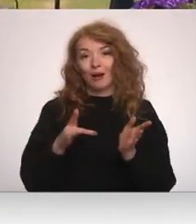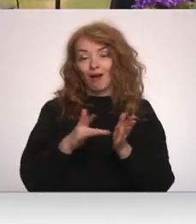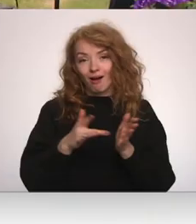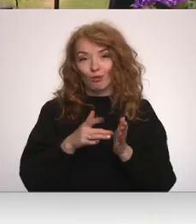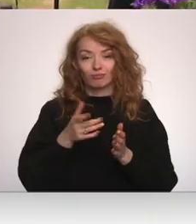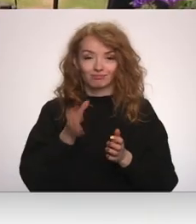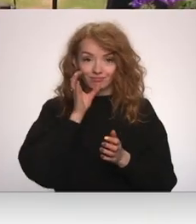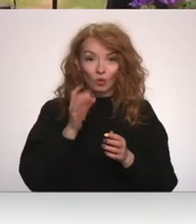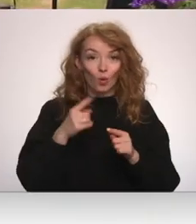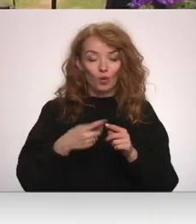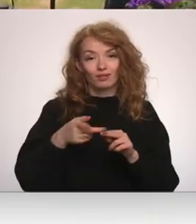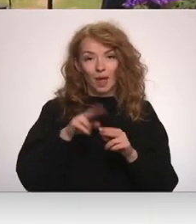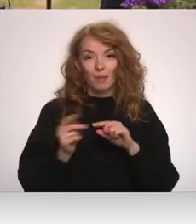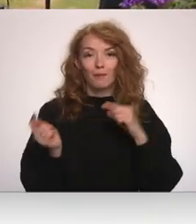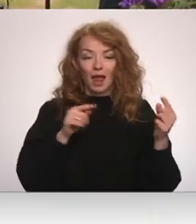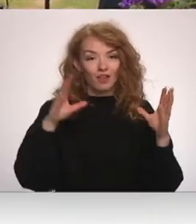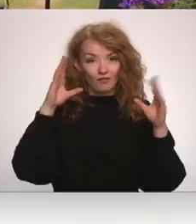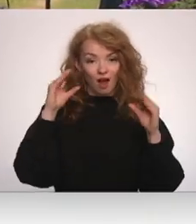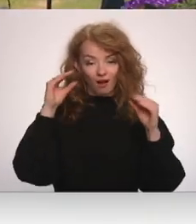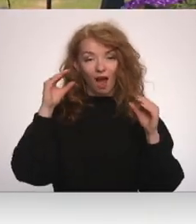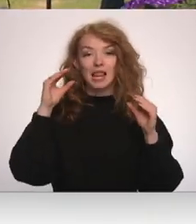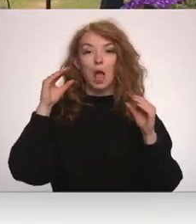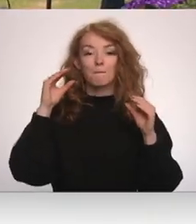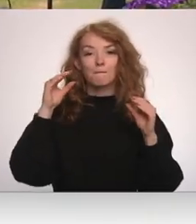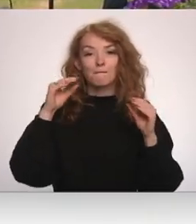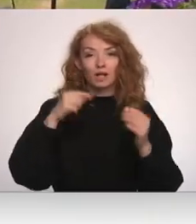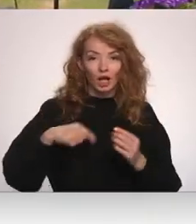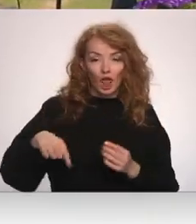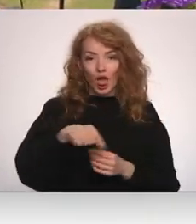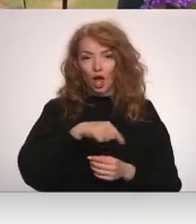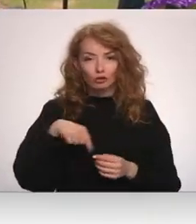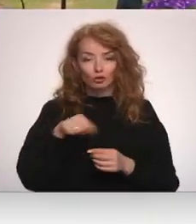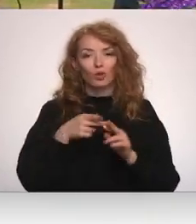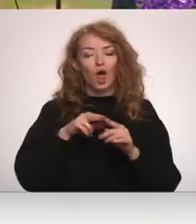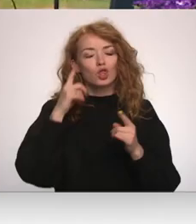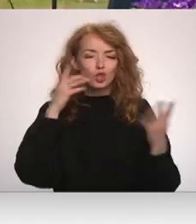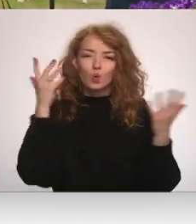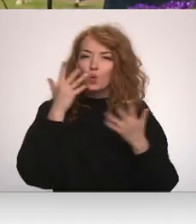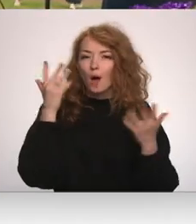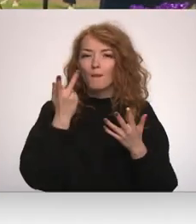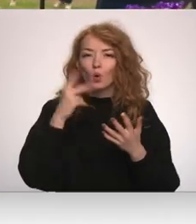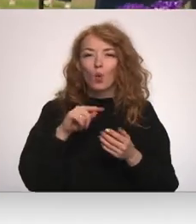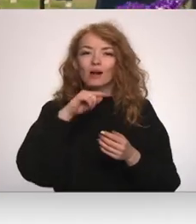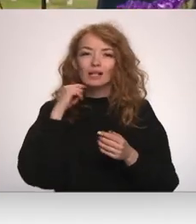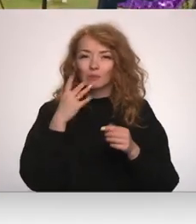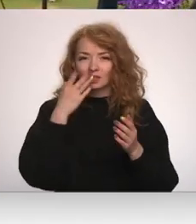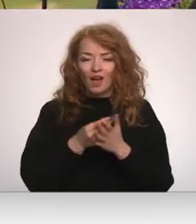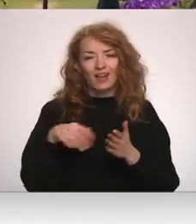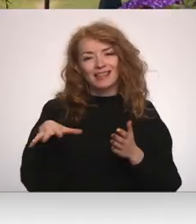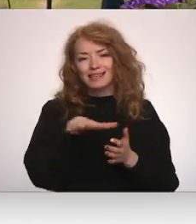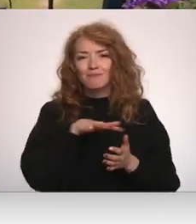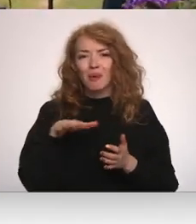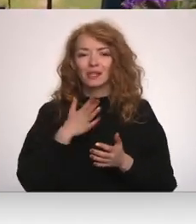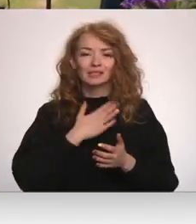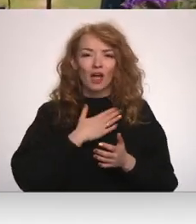griež pret vakariem, tā kā teica tā babuliene, un tā tik domā, ko tu gribi tai savai saimei un sev, vai tu